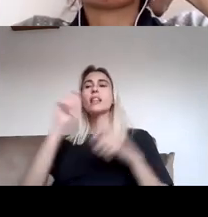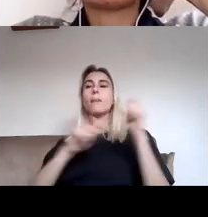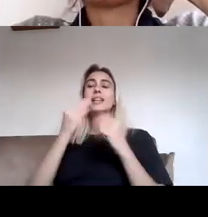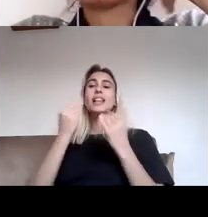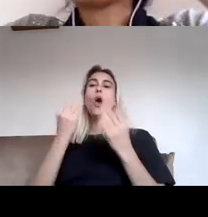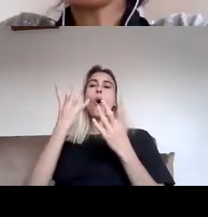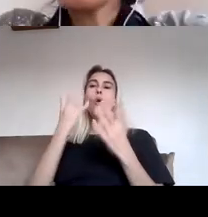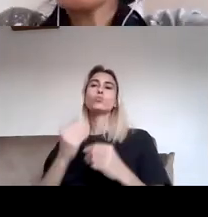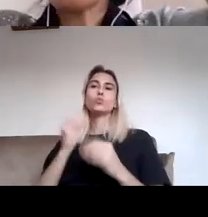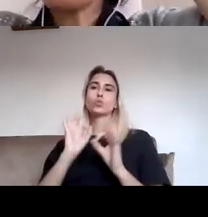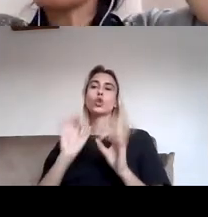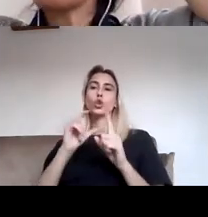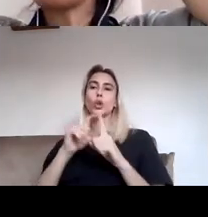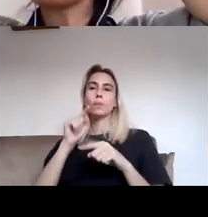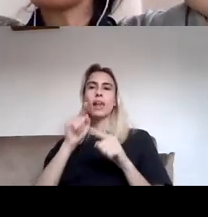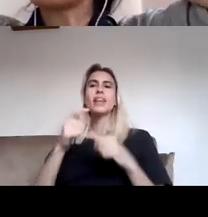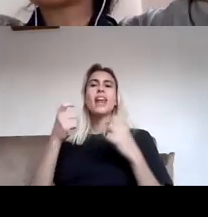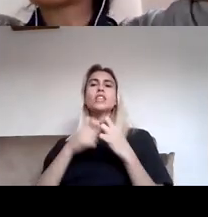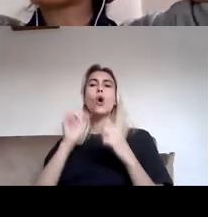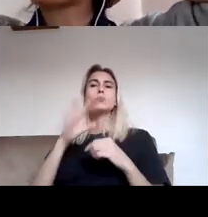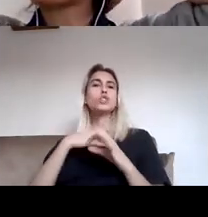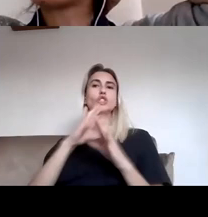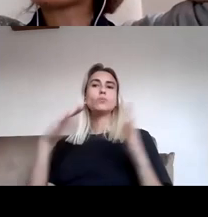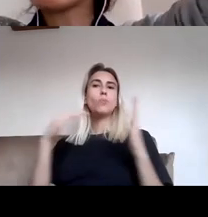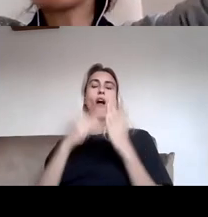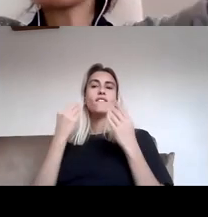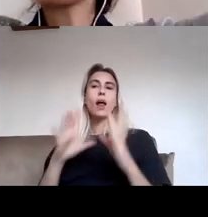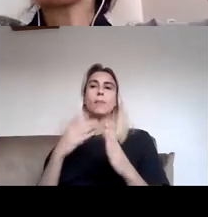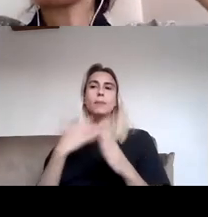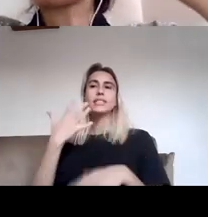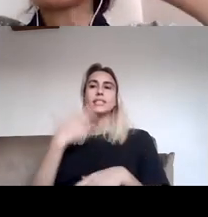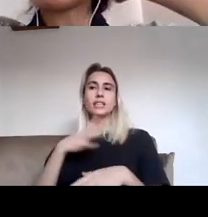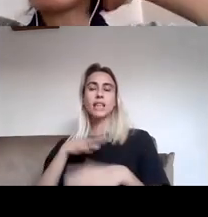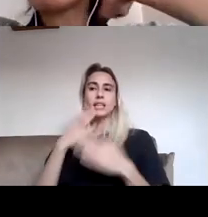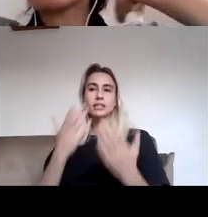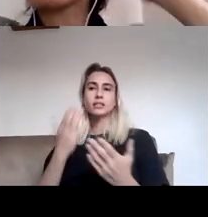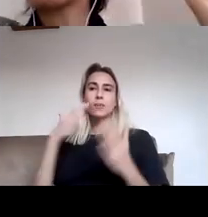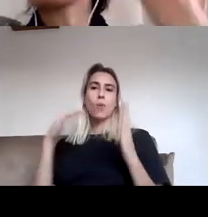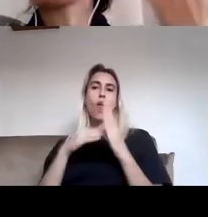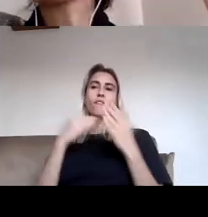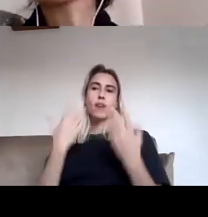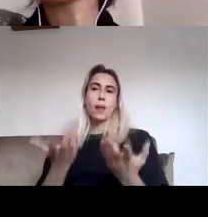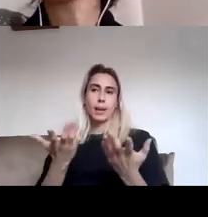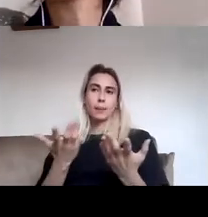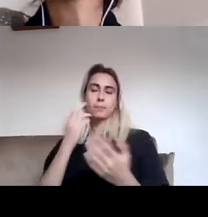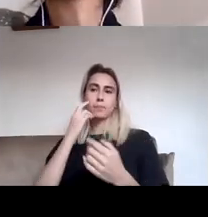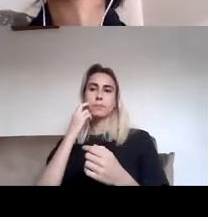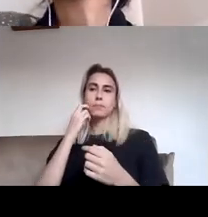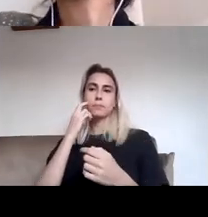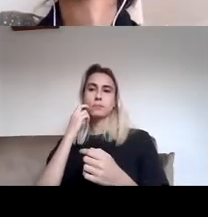oluşturmuş durumdalar. Bu arada Rezercan'ım hiç ara vermedim ama isterseniz verebilirim ya da